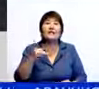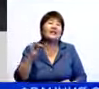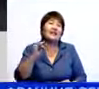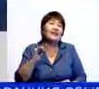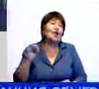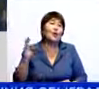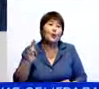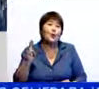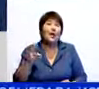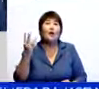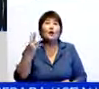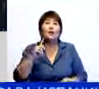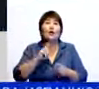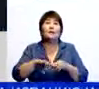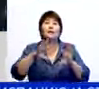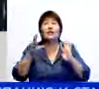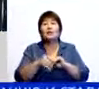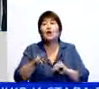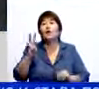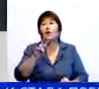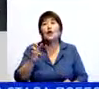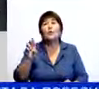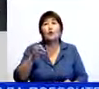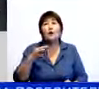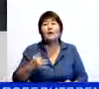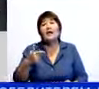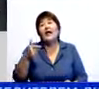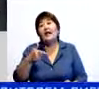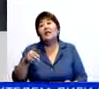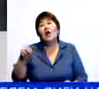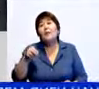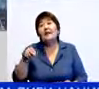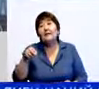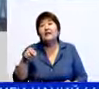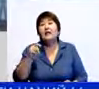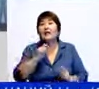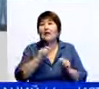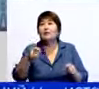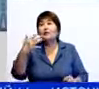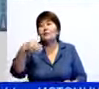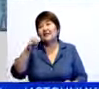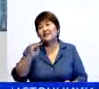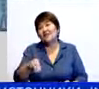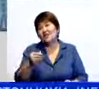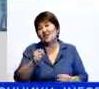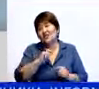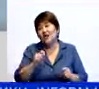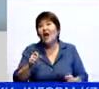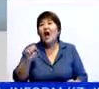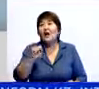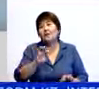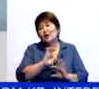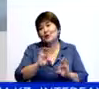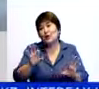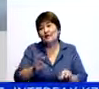Ирина Юнкинд. Тройку быстрейших замкнули Нуркельда Бугинбайло и Галина Панасенко. Им вручили по 50 тысяч тенге. Амина